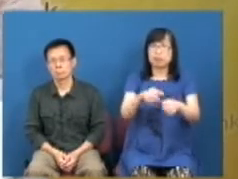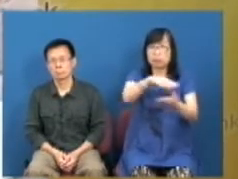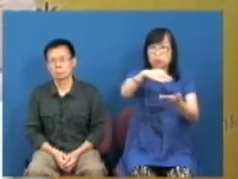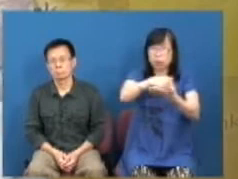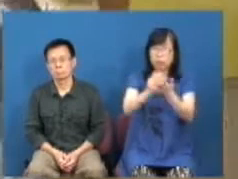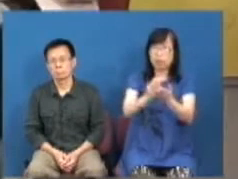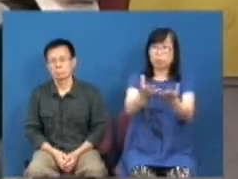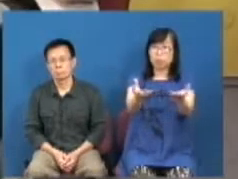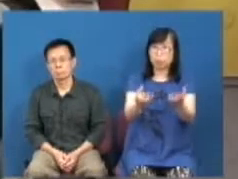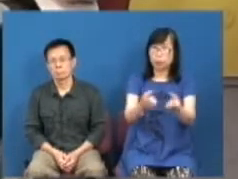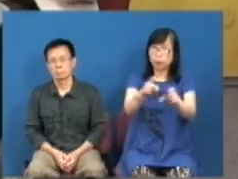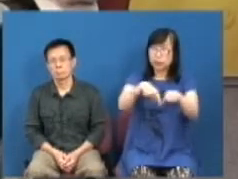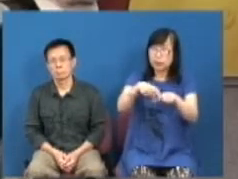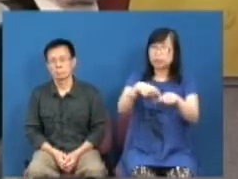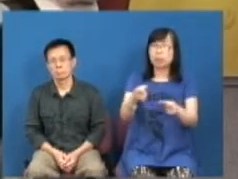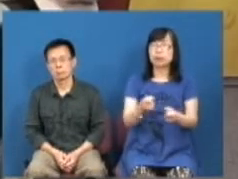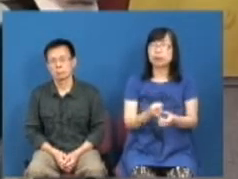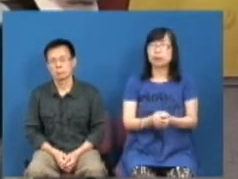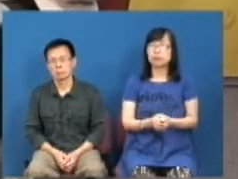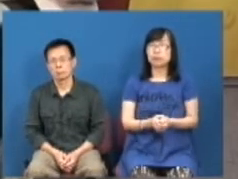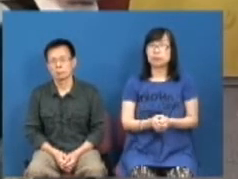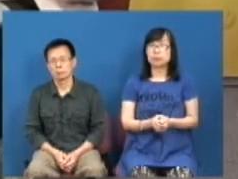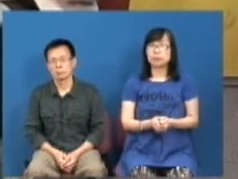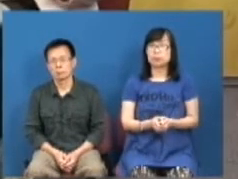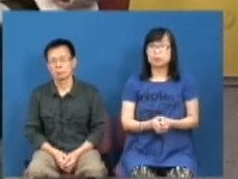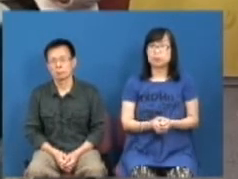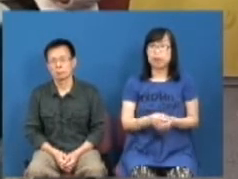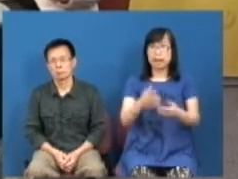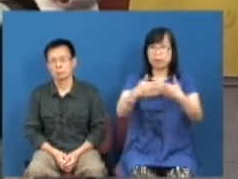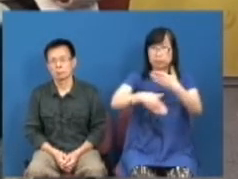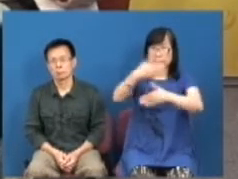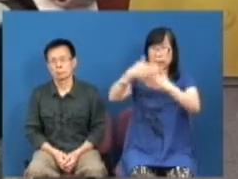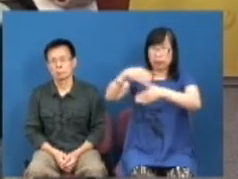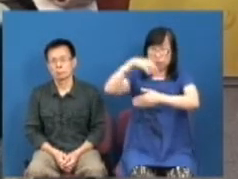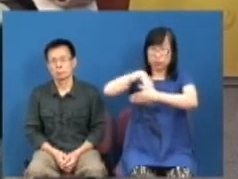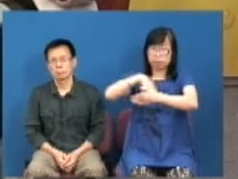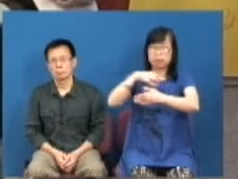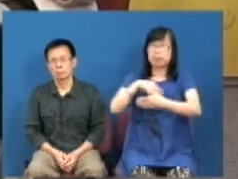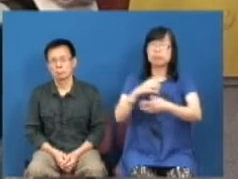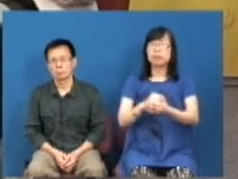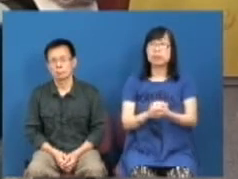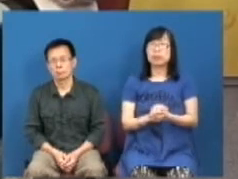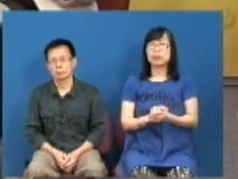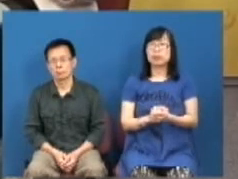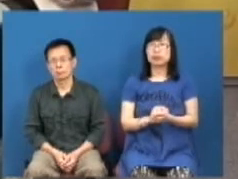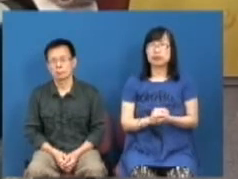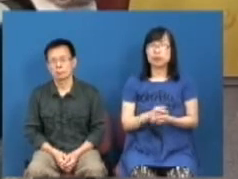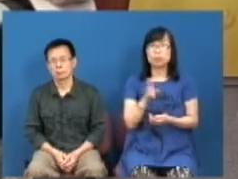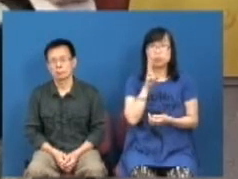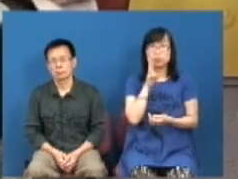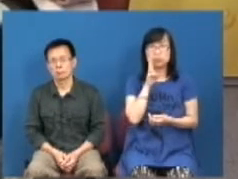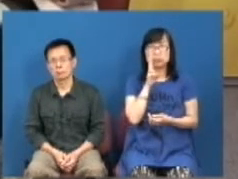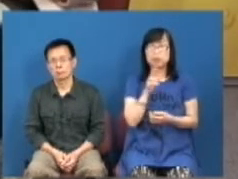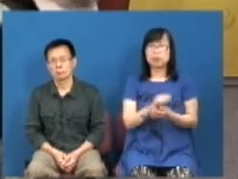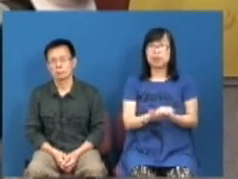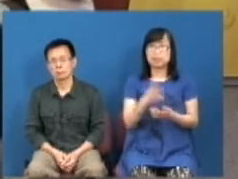咁亦都即係或者喺佢嗰個大廈嘅設計裏邊，譬如喺個譬如好似我哋話